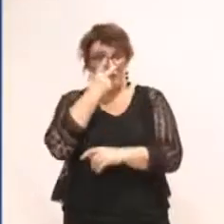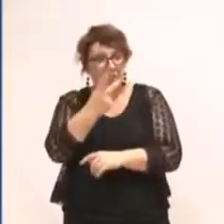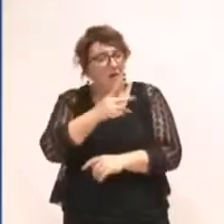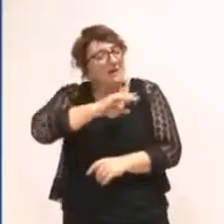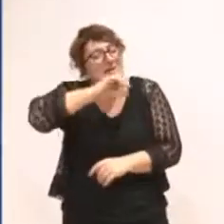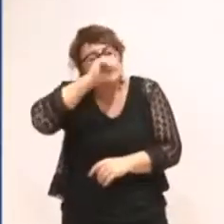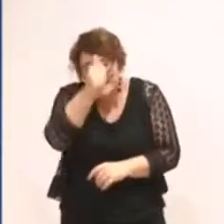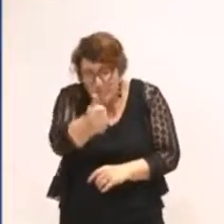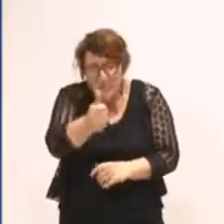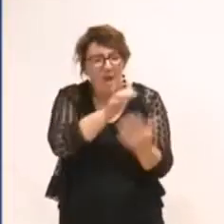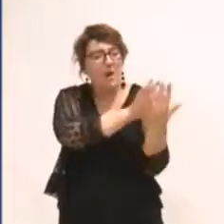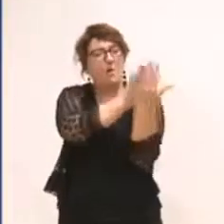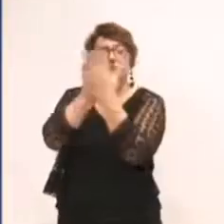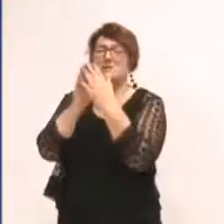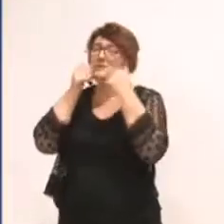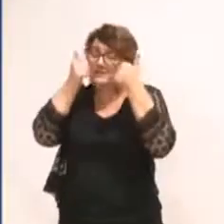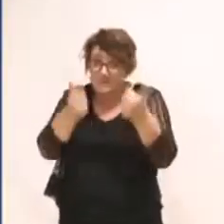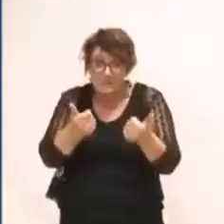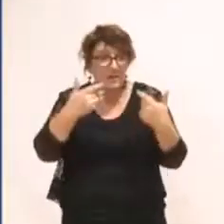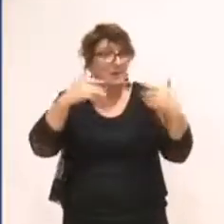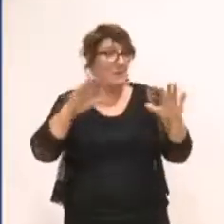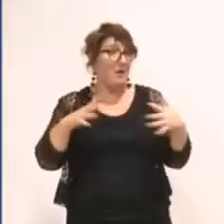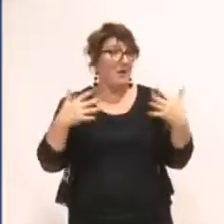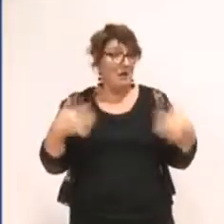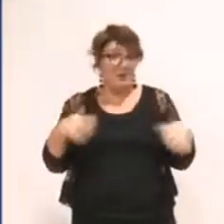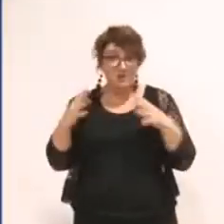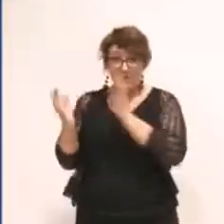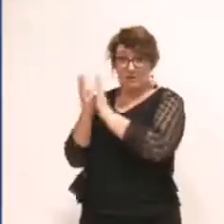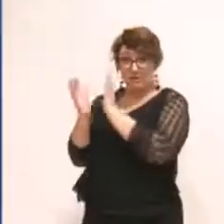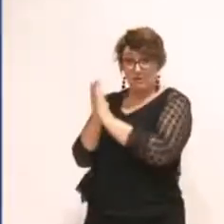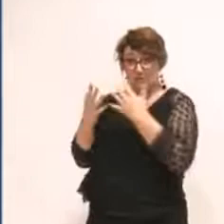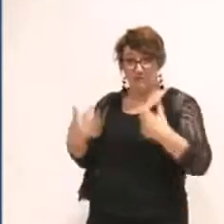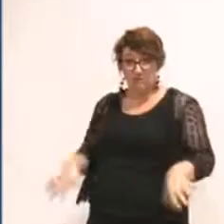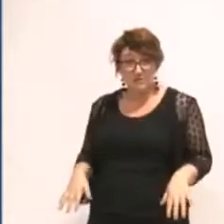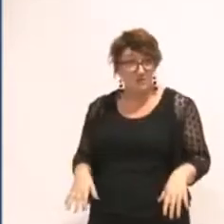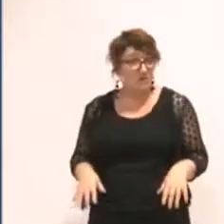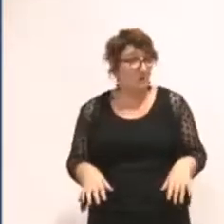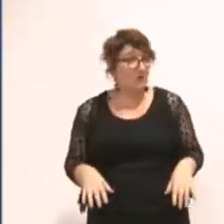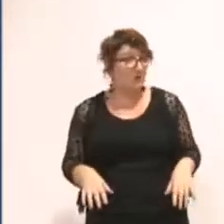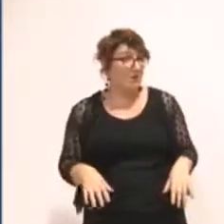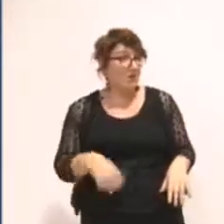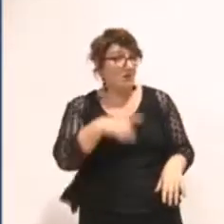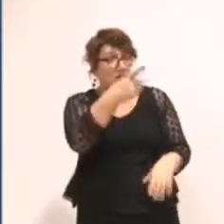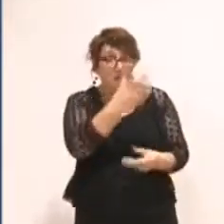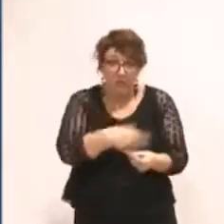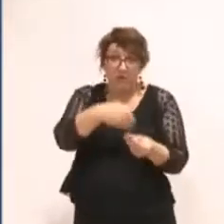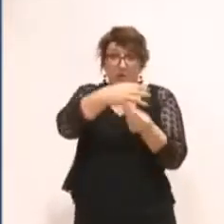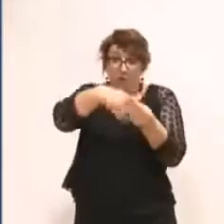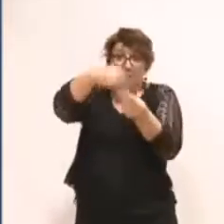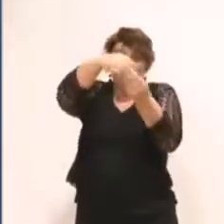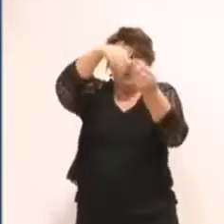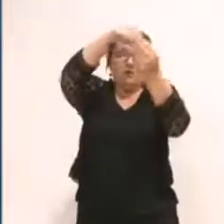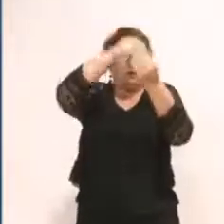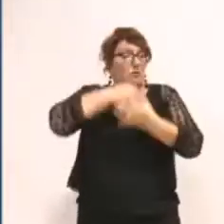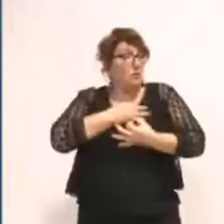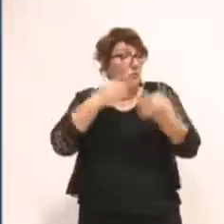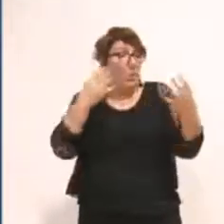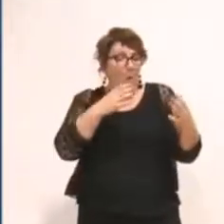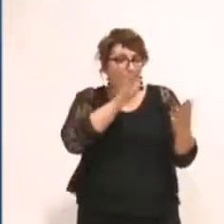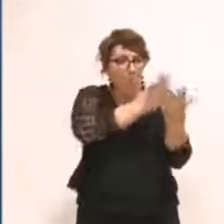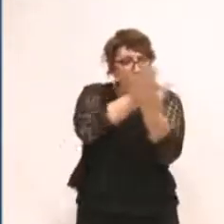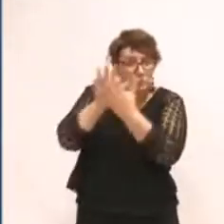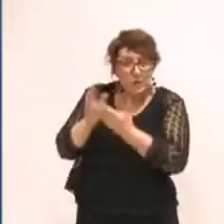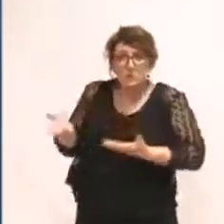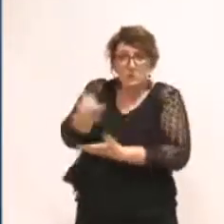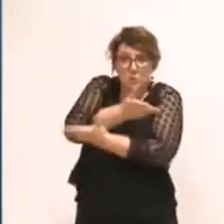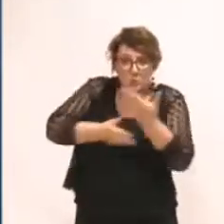une consultation, mais vous allez déjà les consulter. Est-ce que là, vous n'êtes pas dans un registre où vous surrajoutez des consultations,